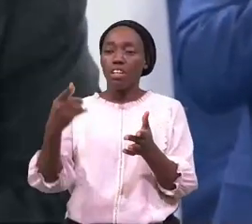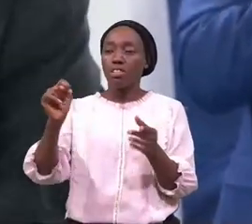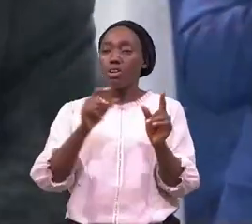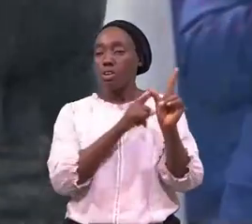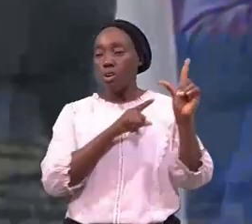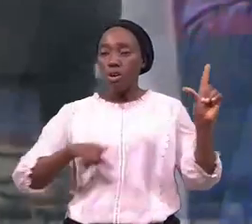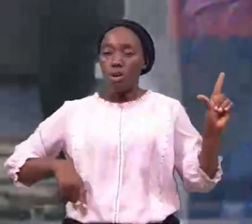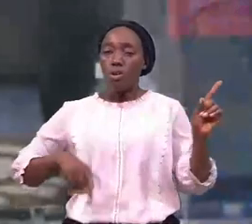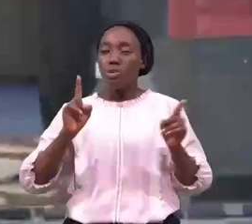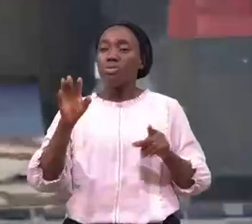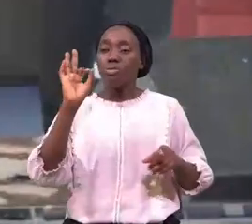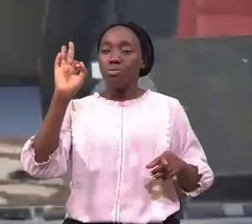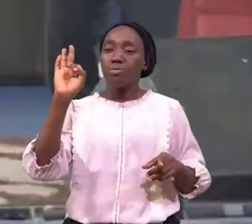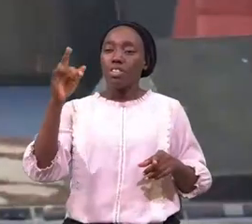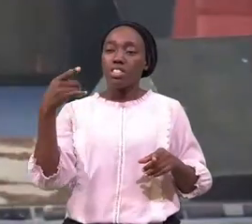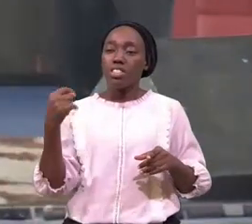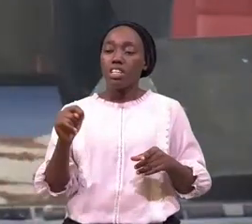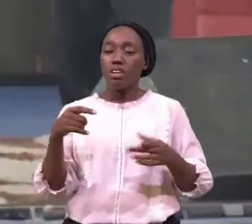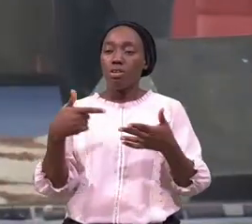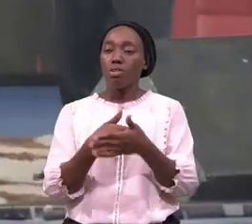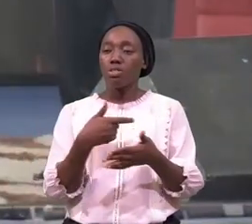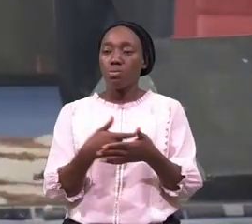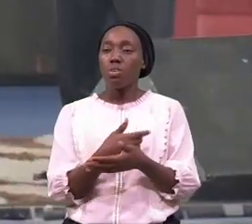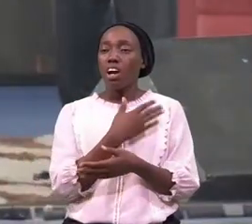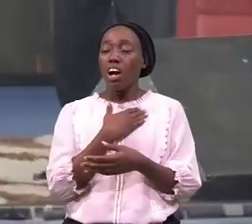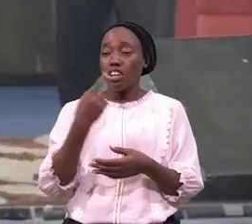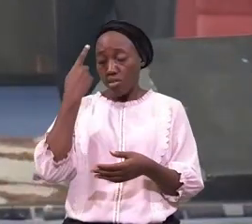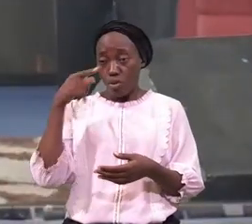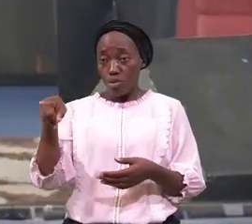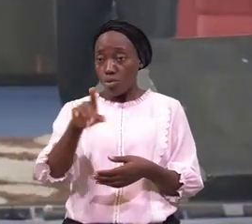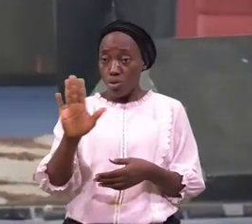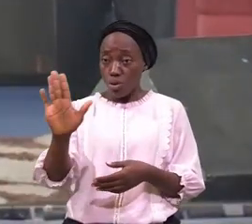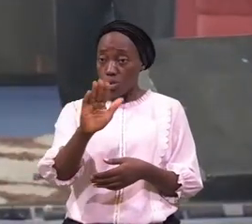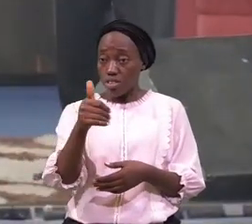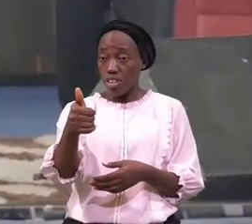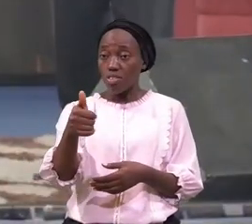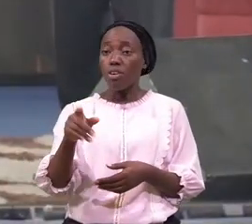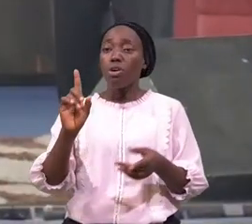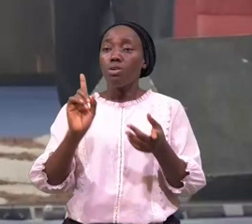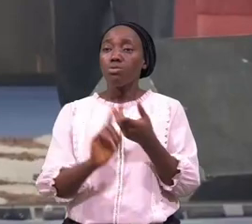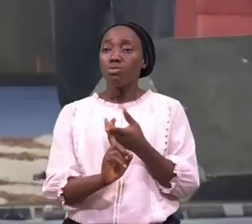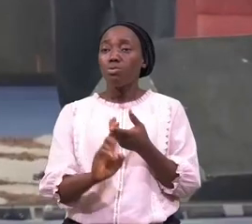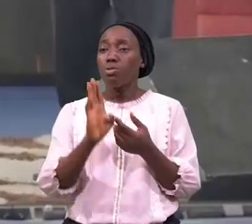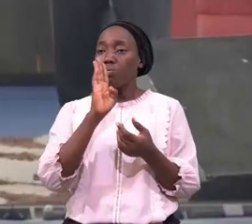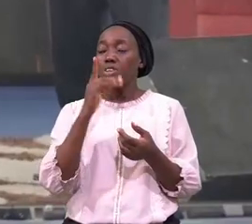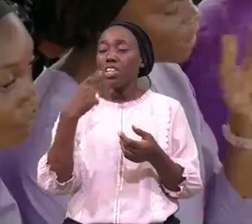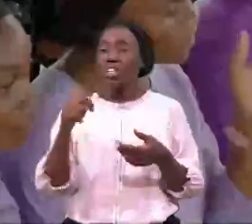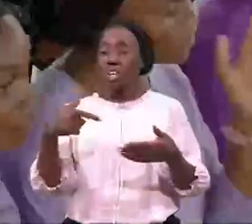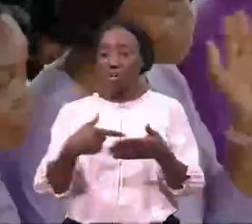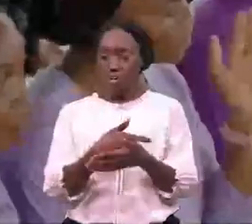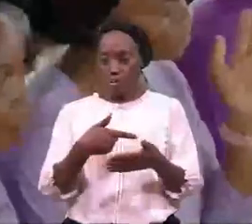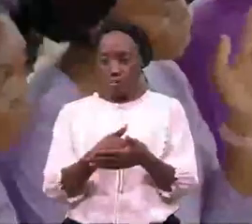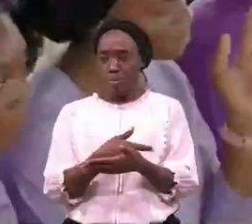Seigneur, vous allez prêcher l'Évangile. Et pour vous personnellement, pour